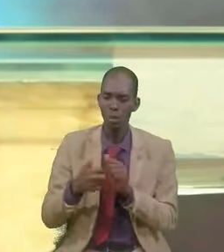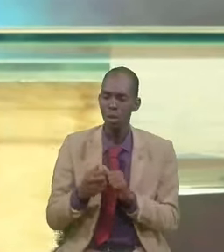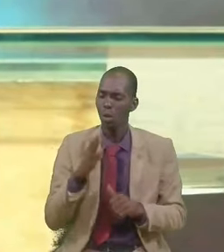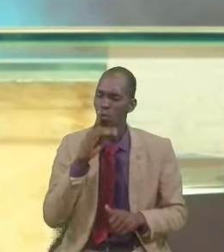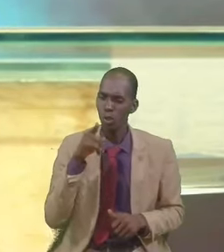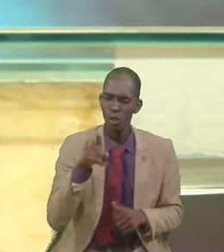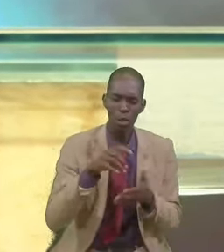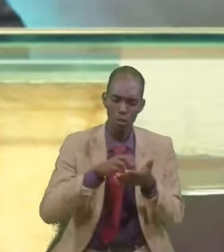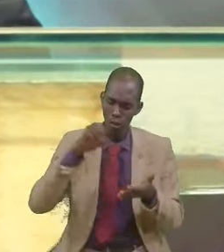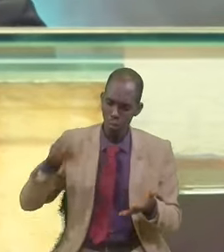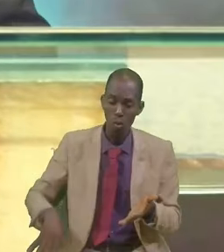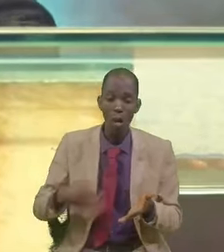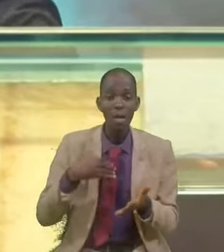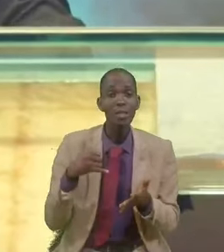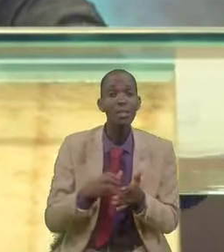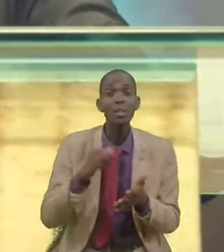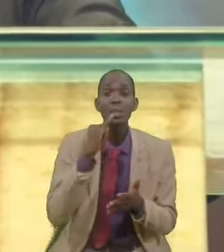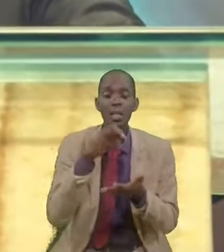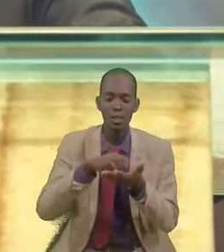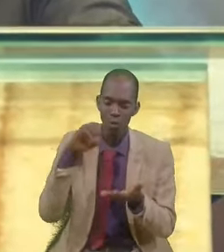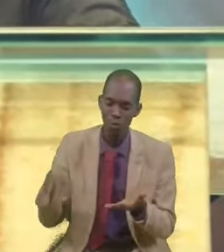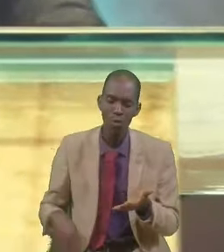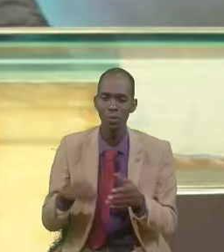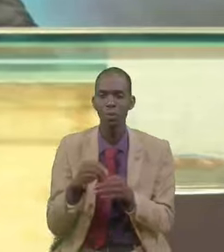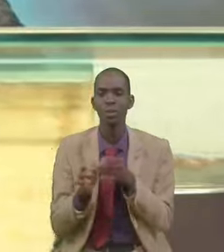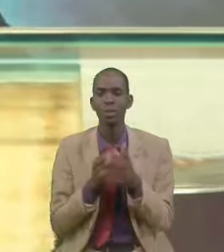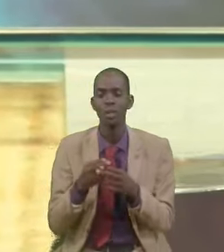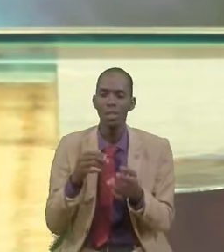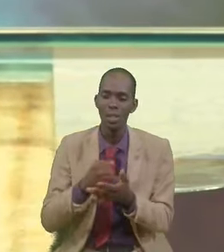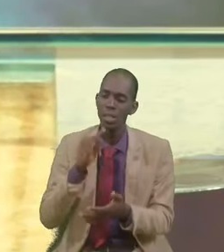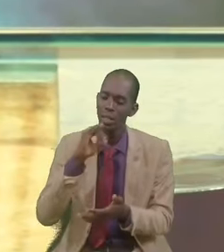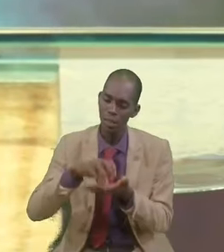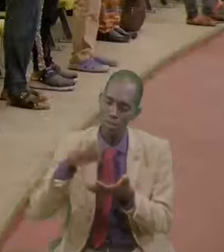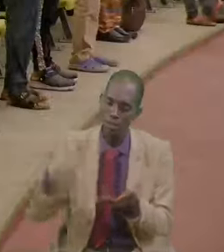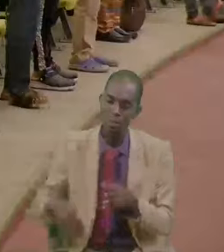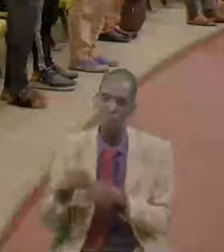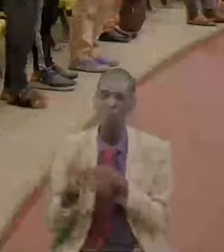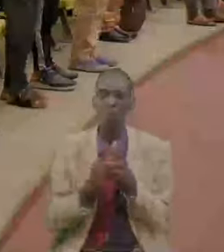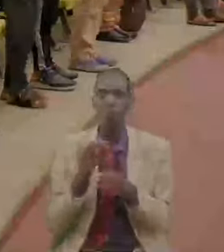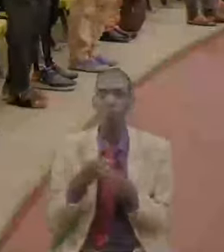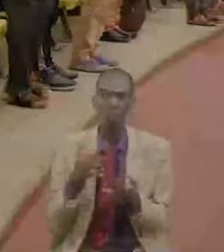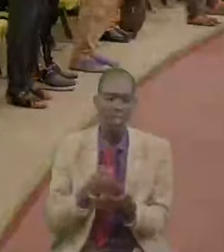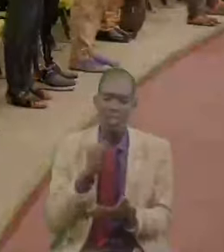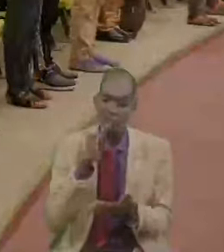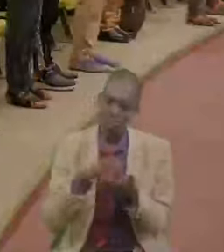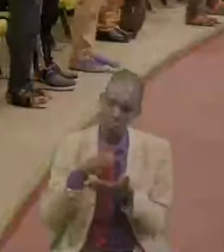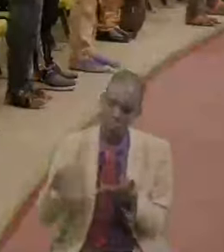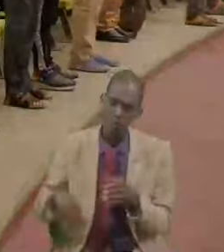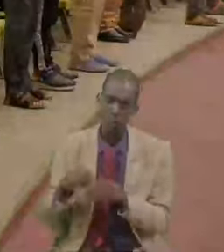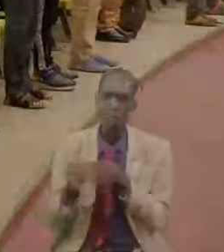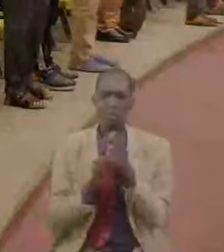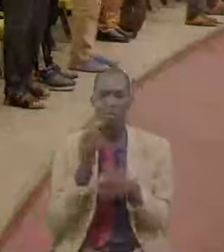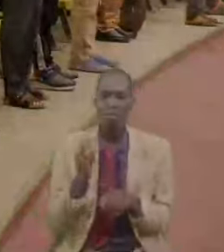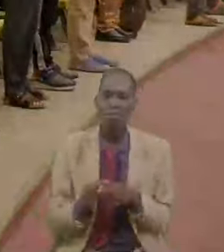d'ici. Ôte-toi d'ici et c'est parti. C'est ôté. C'est ôté.